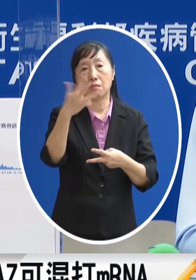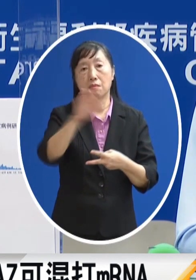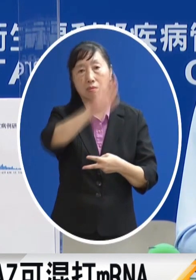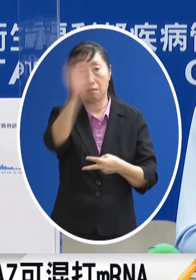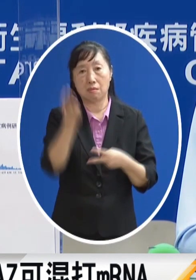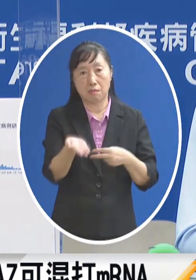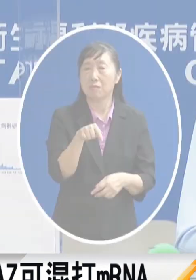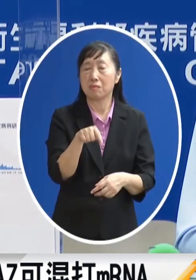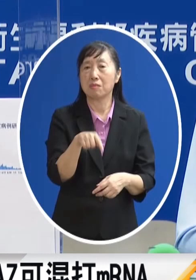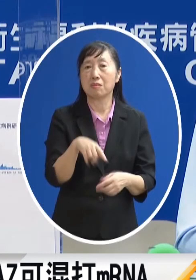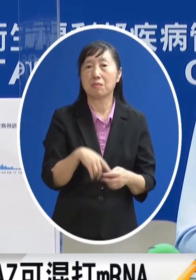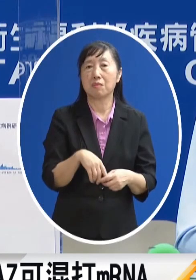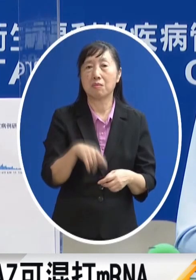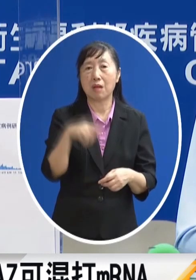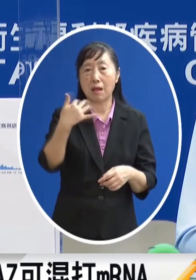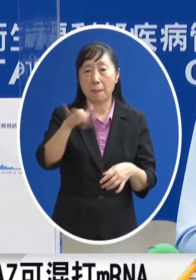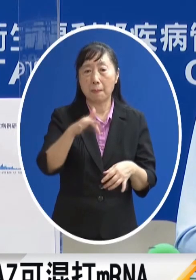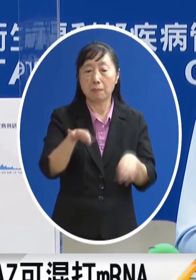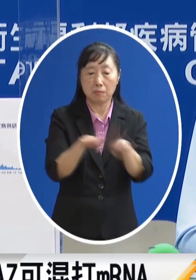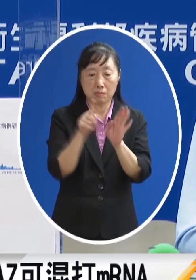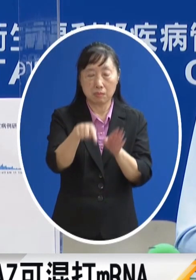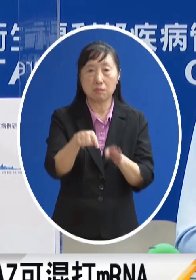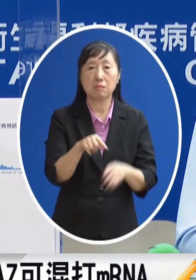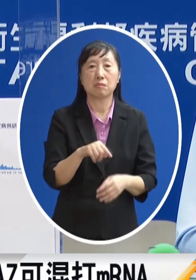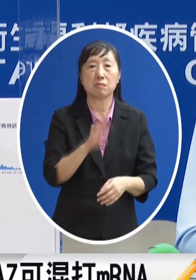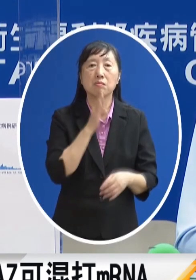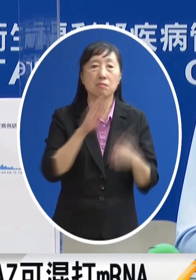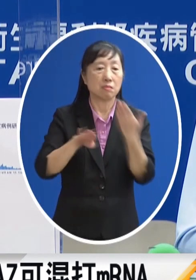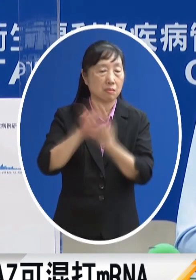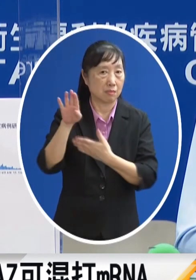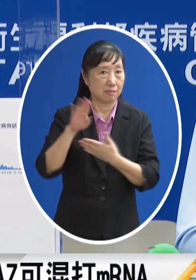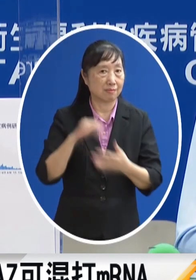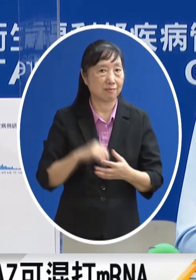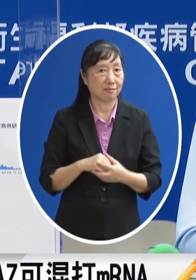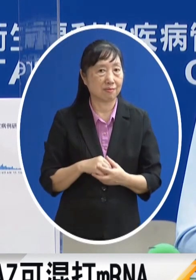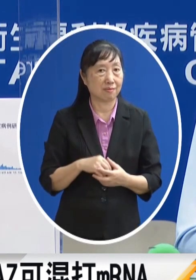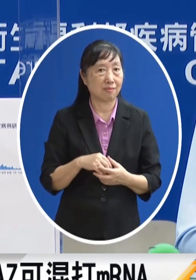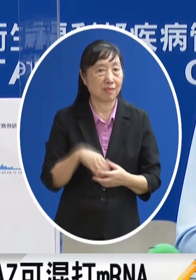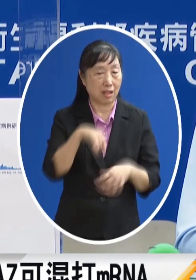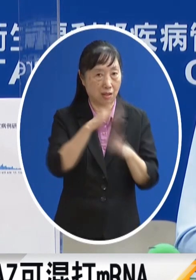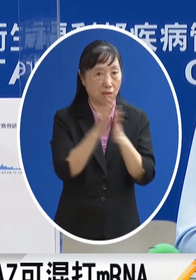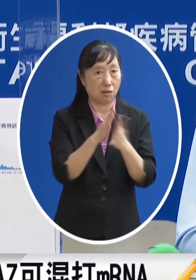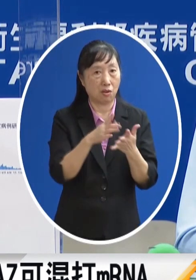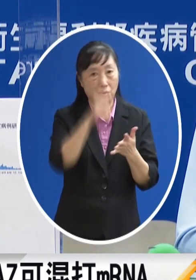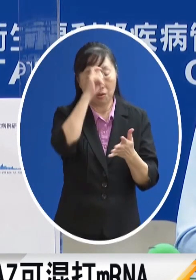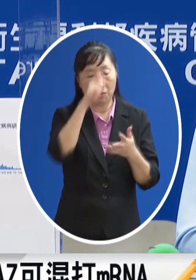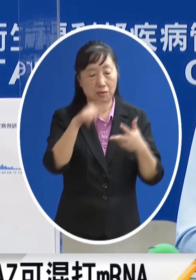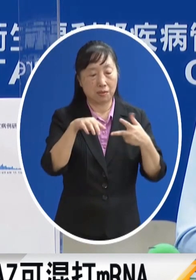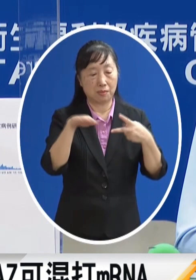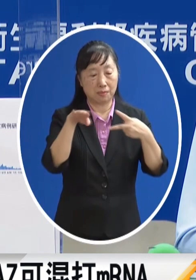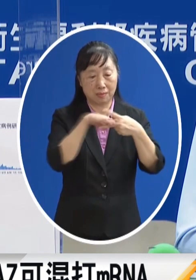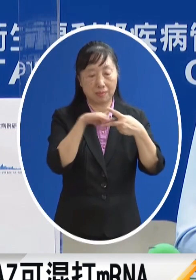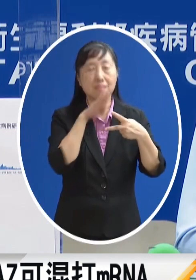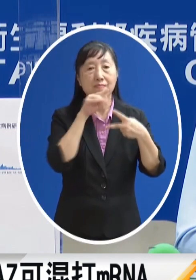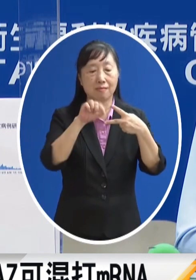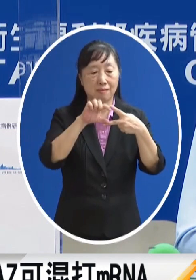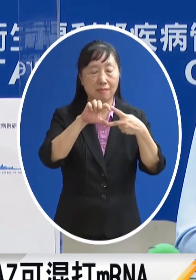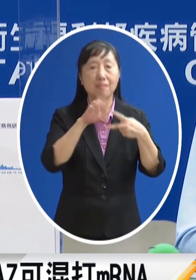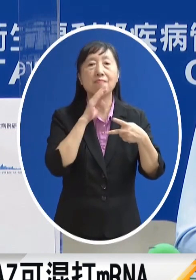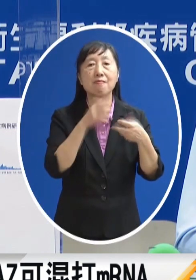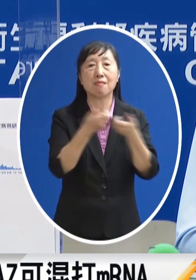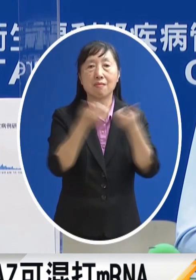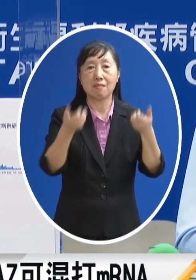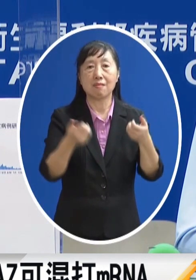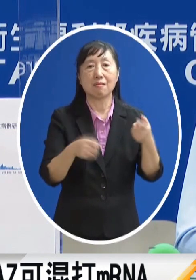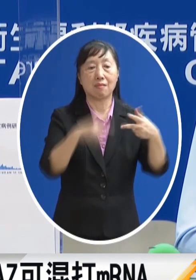以1到3类，虽然还没有要做，可是其他的我们都是在相隔，我们就是10到12周，所以我们还决定说